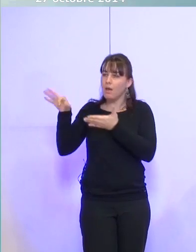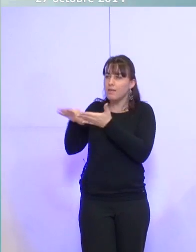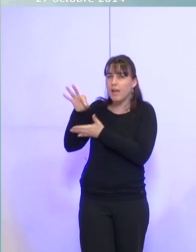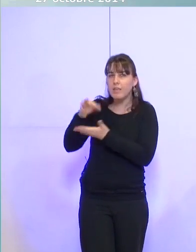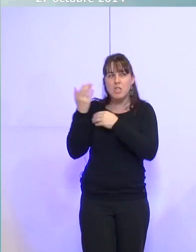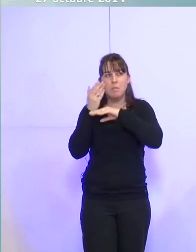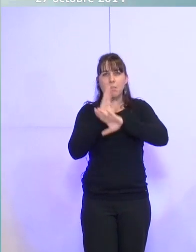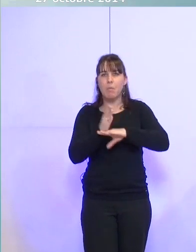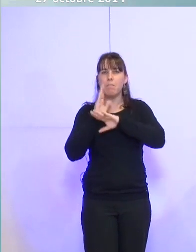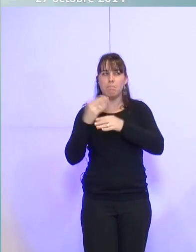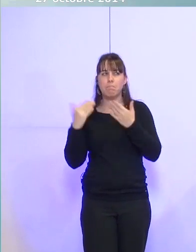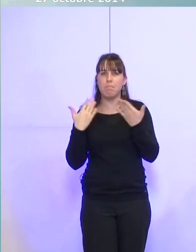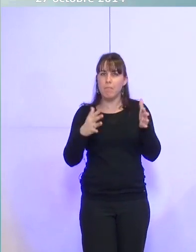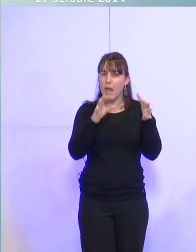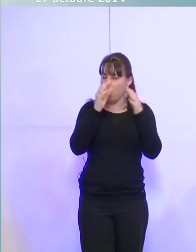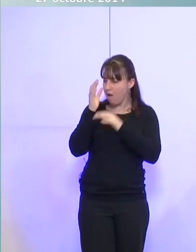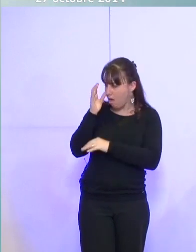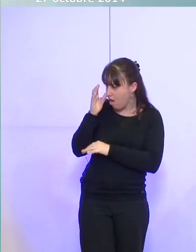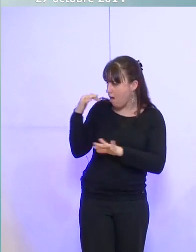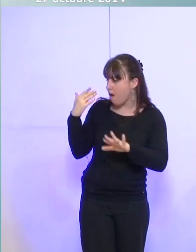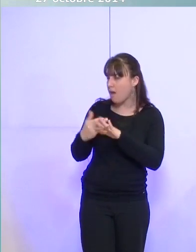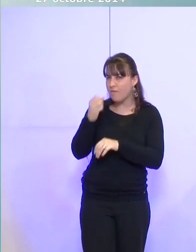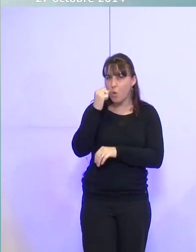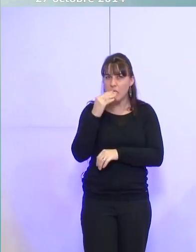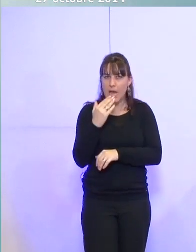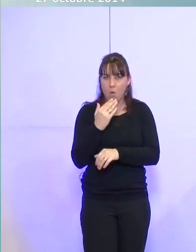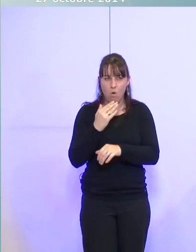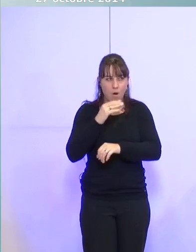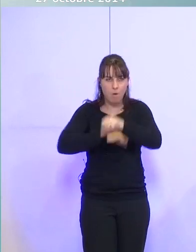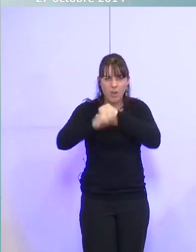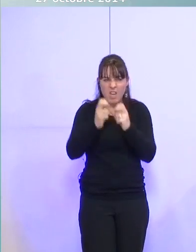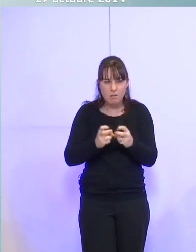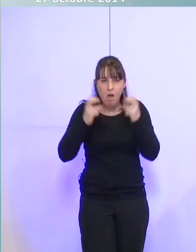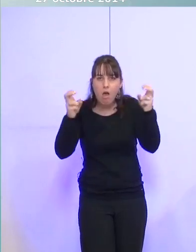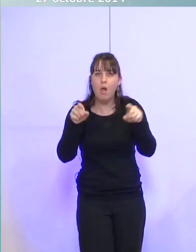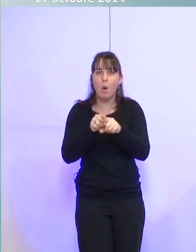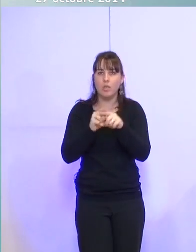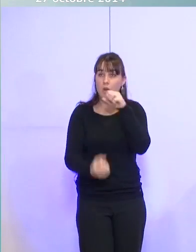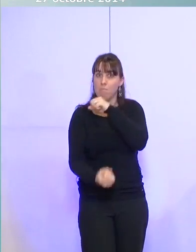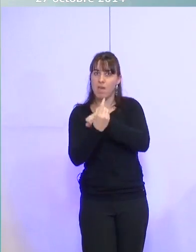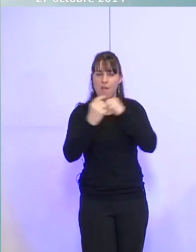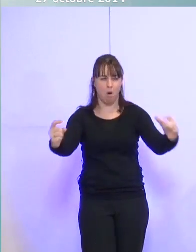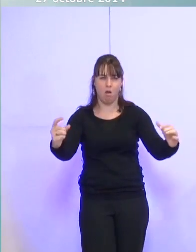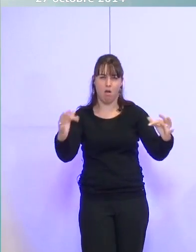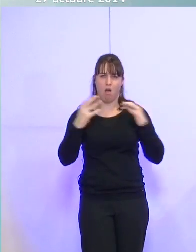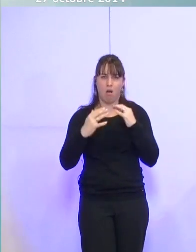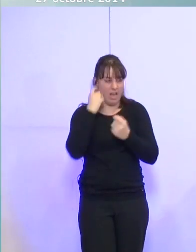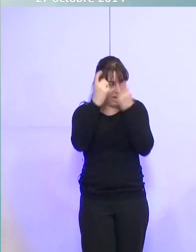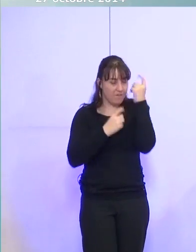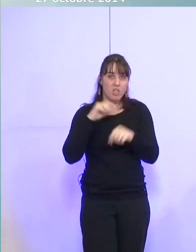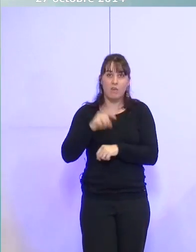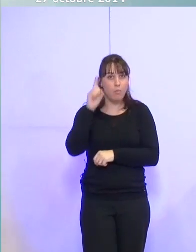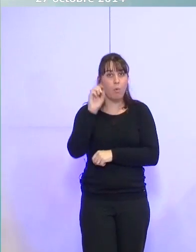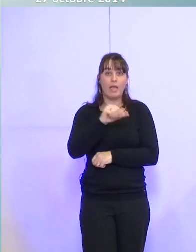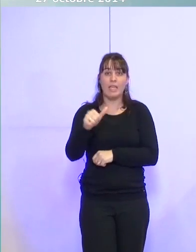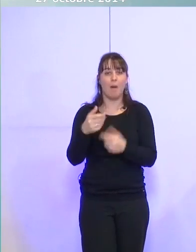proposées. Plus de salons, plus d'accueil d'événements qui permettaient normalement de dégager suffisamment de chiffre